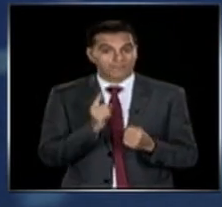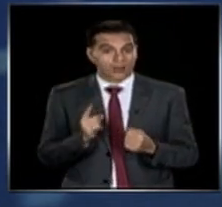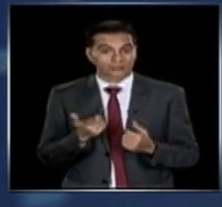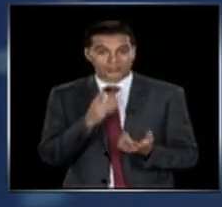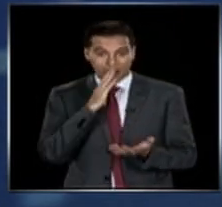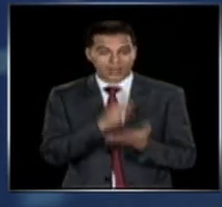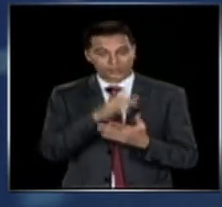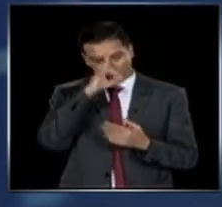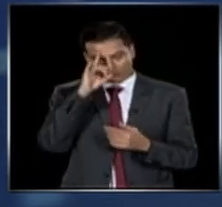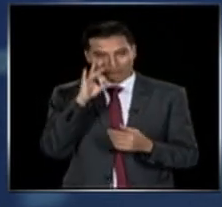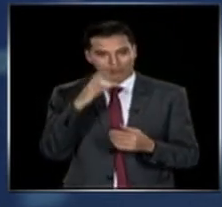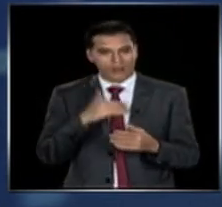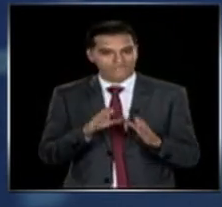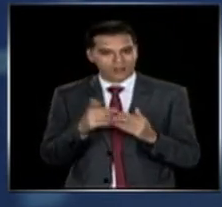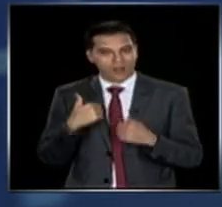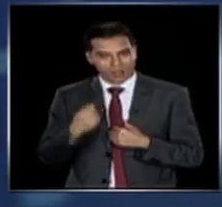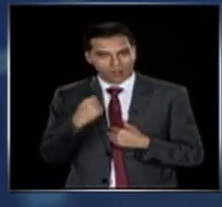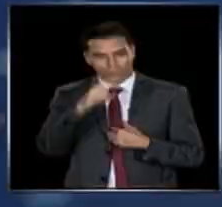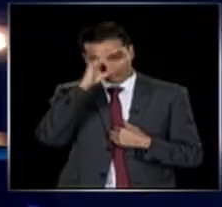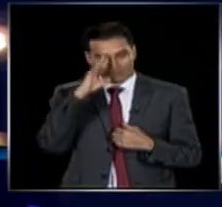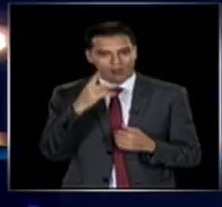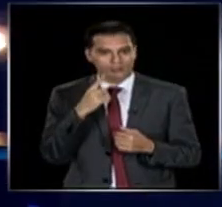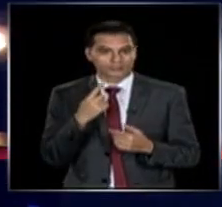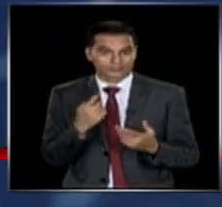بس إن شاء الله وإحنا فريقنا ما بيهزرش بإذن الله.